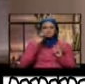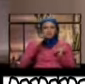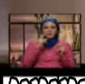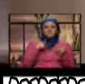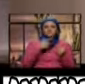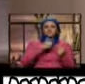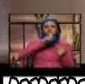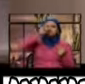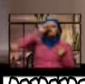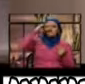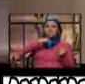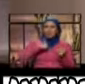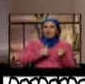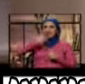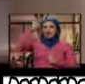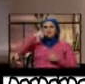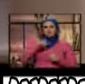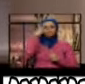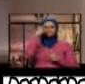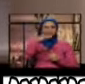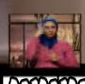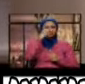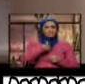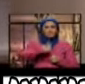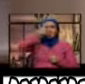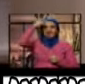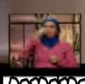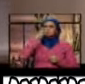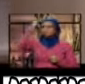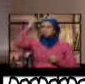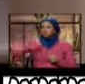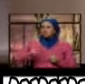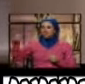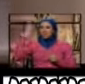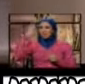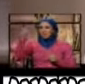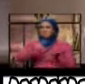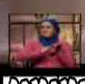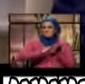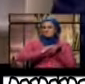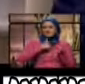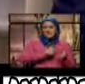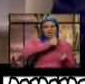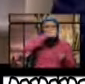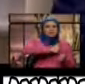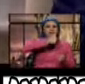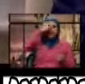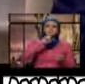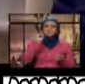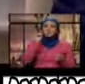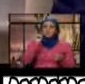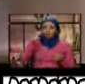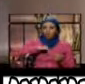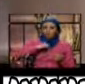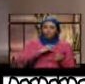ال 17 منافق اللي في المدينه، فكان يعتبر كاتم سر رسول الله. شوف الجيش كاتم السر وفي في الادارات